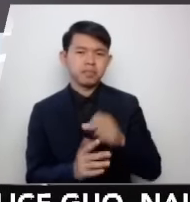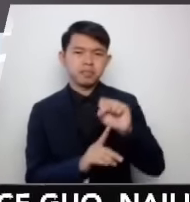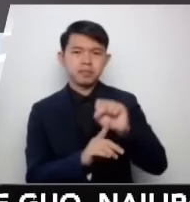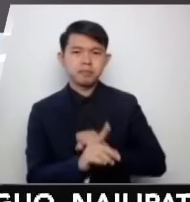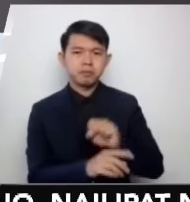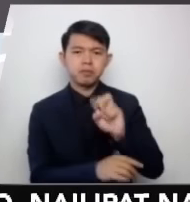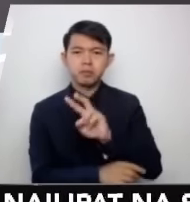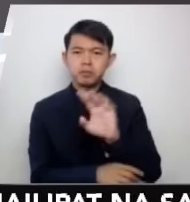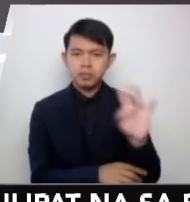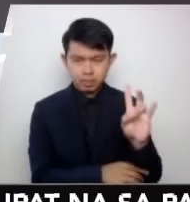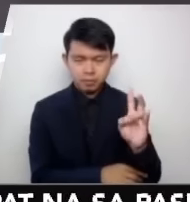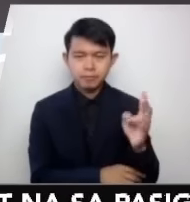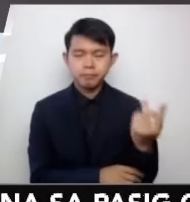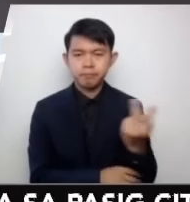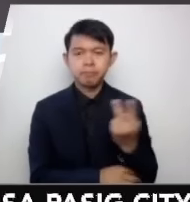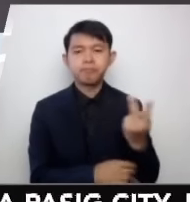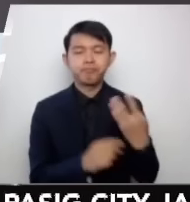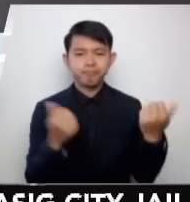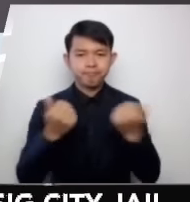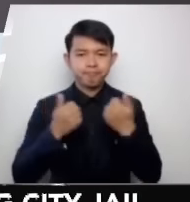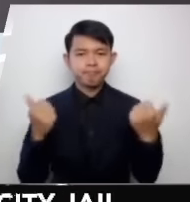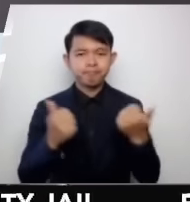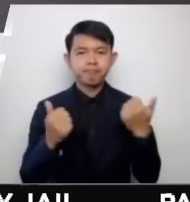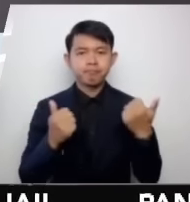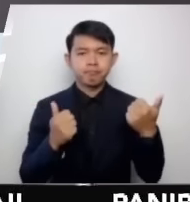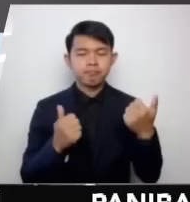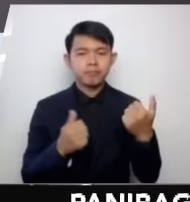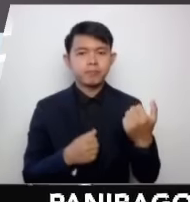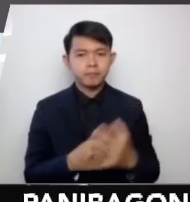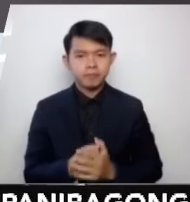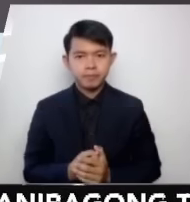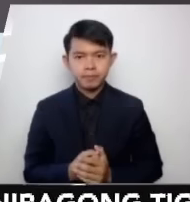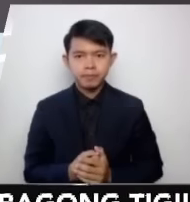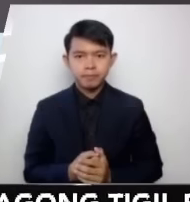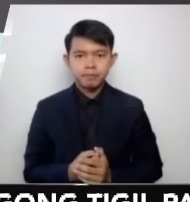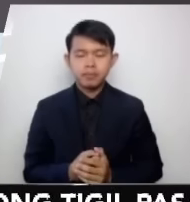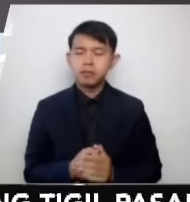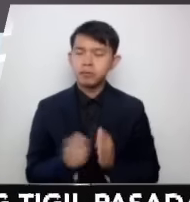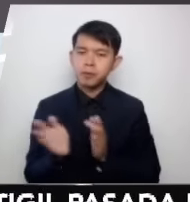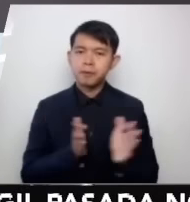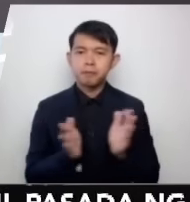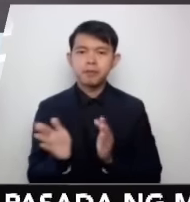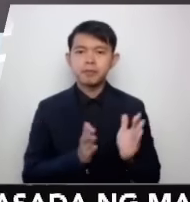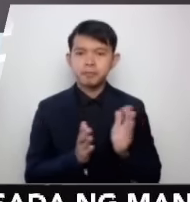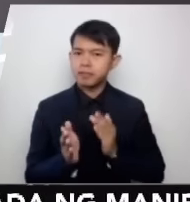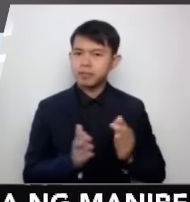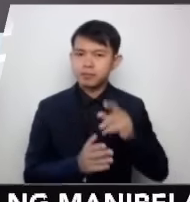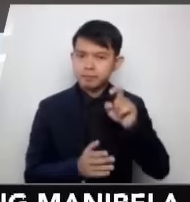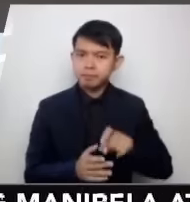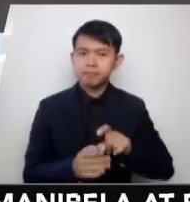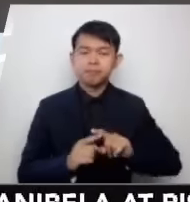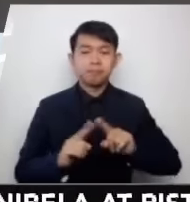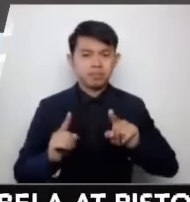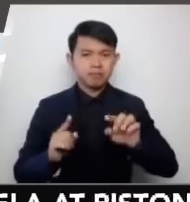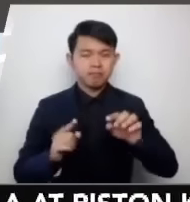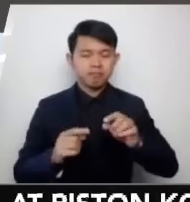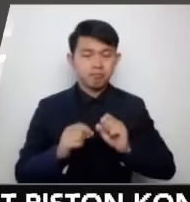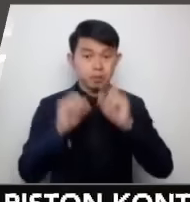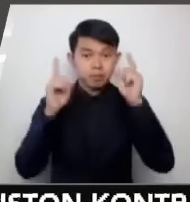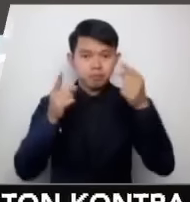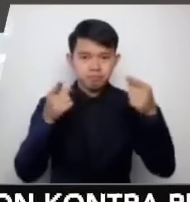27th anniversary namin. Pinaghahandaan ko pa sana, naman sana, kaso ito yung nangyari. Sa salaysay